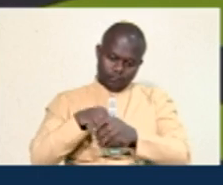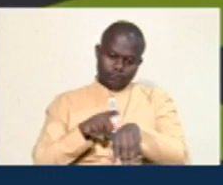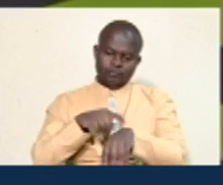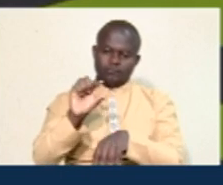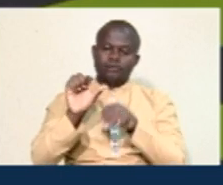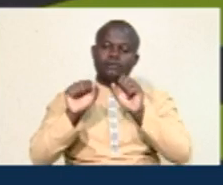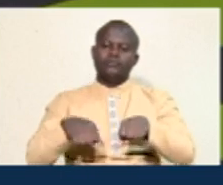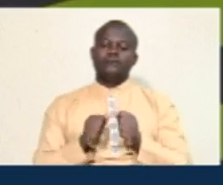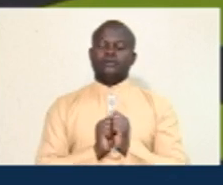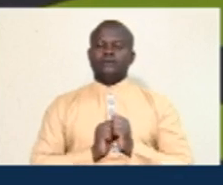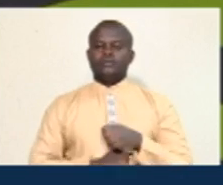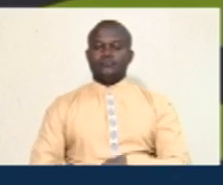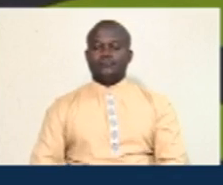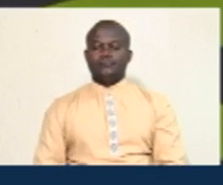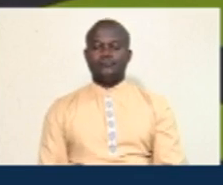bishoboka.